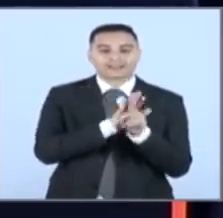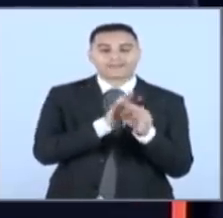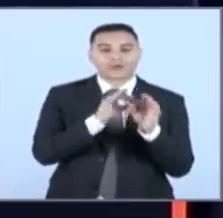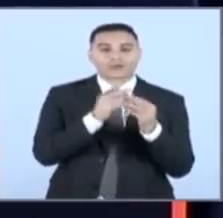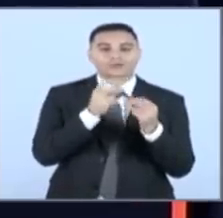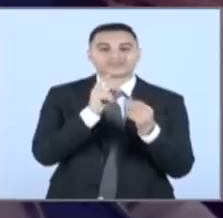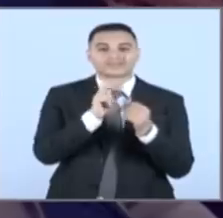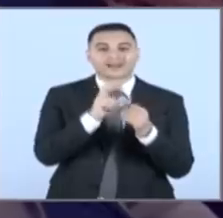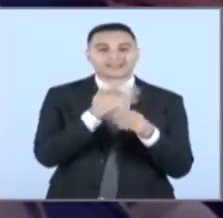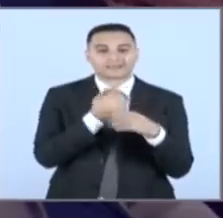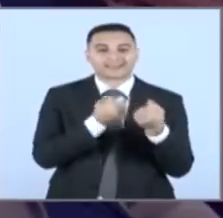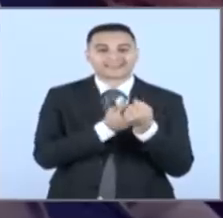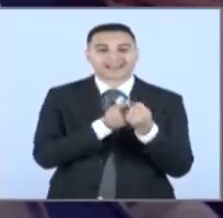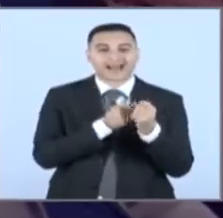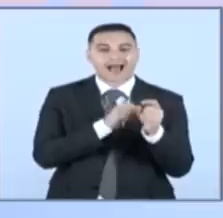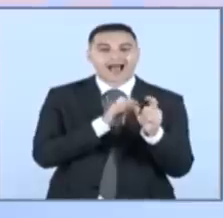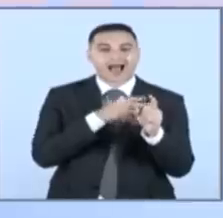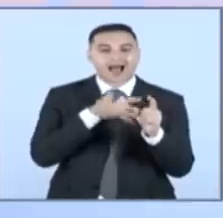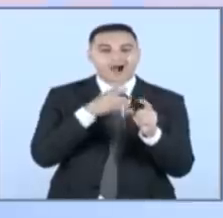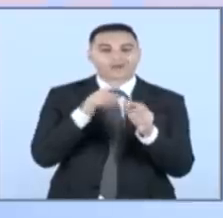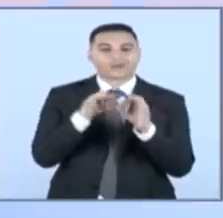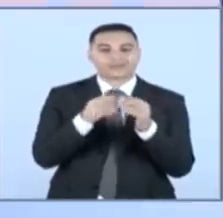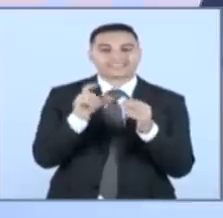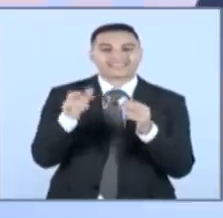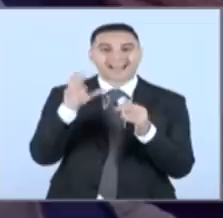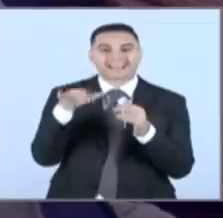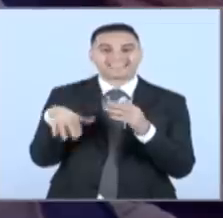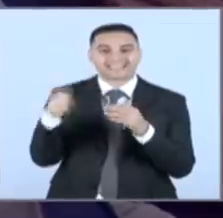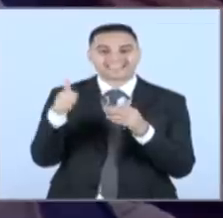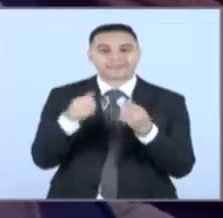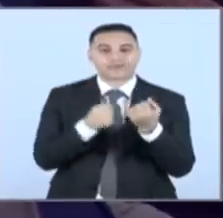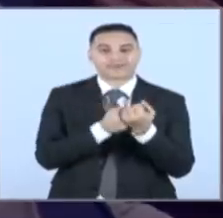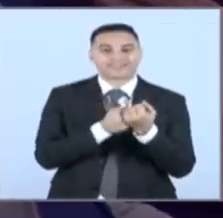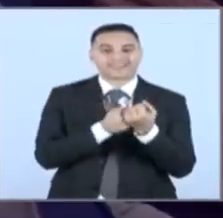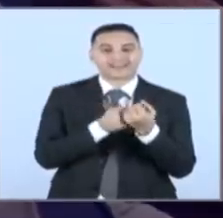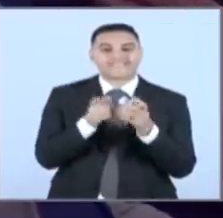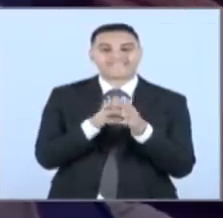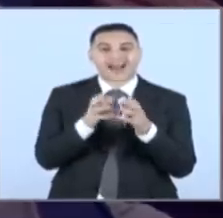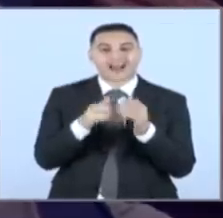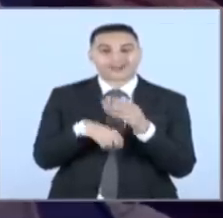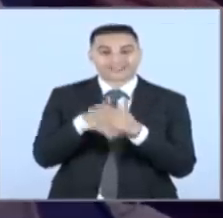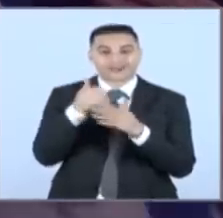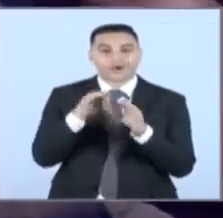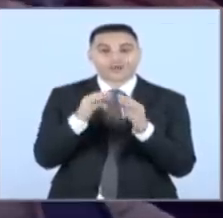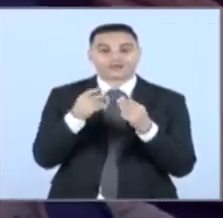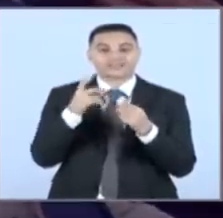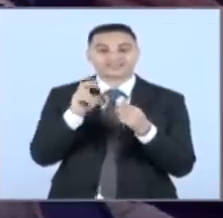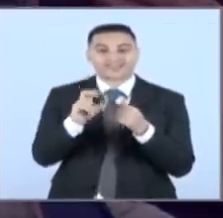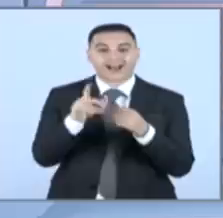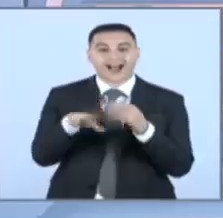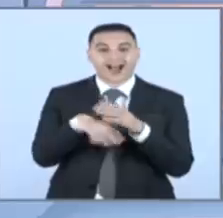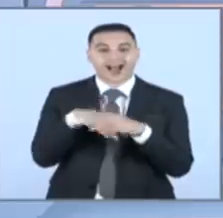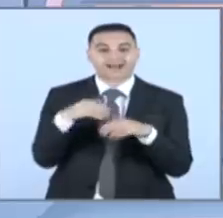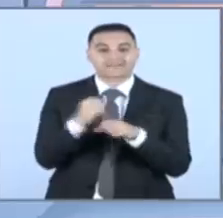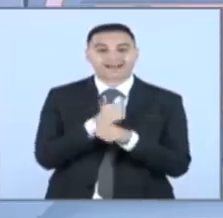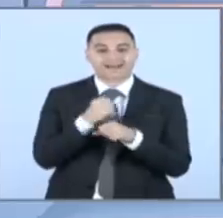شجعونا. يشجعوكوا وهم عايزين عيلة نيازي تكسب. طبعا في حالة فوز عيلة طه فهم كده عملوا اللي